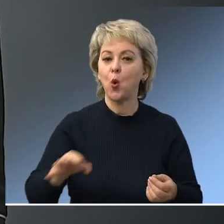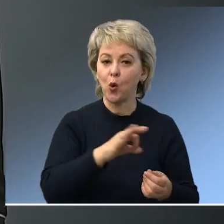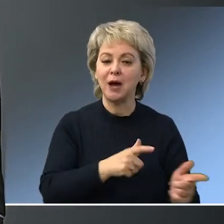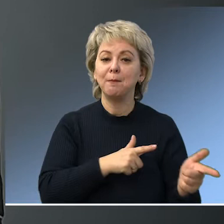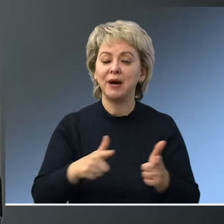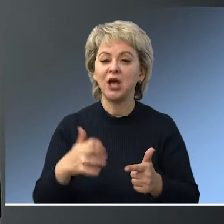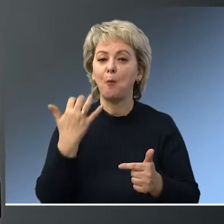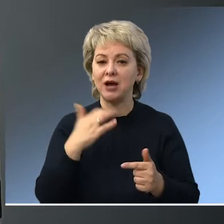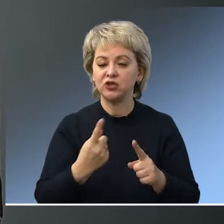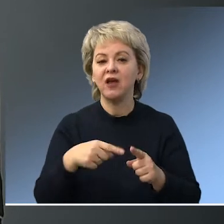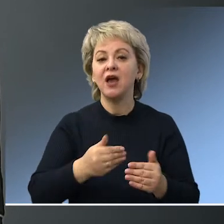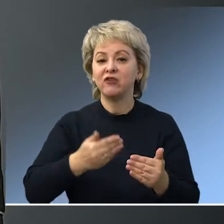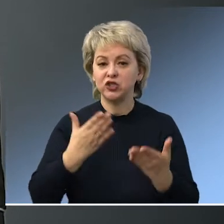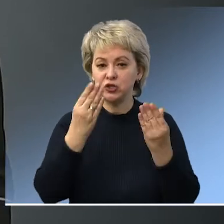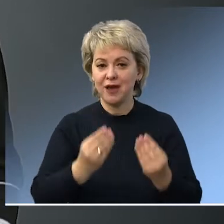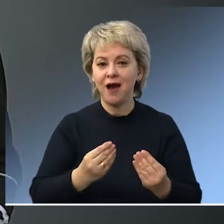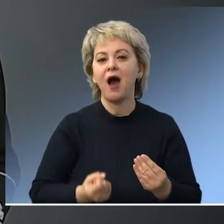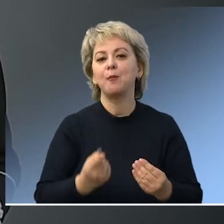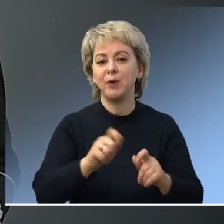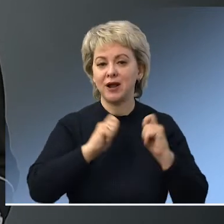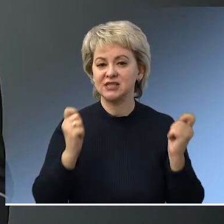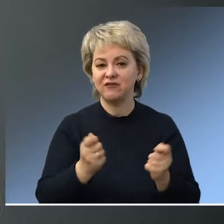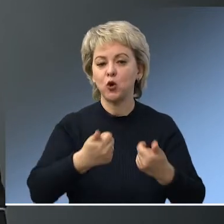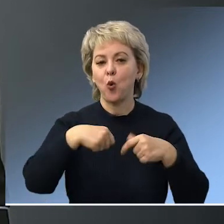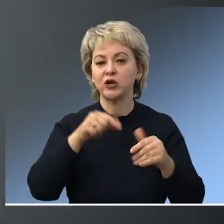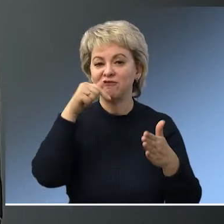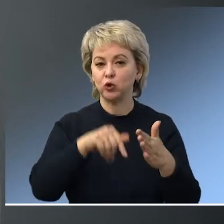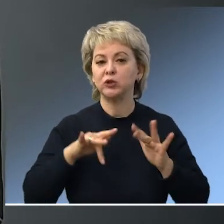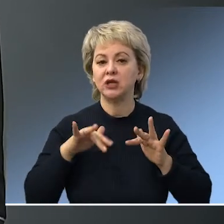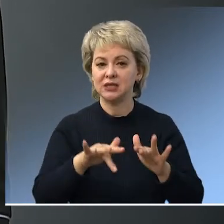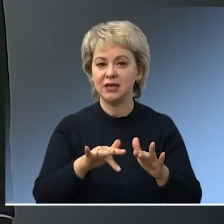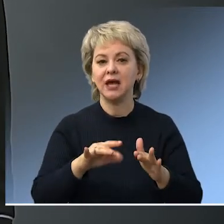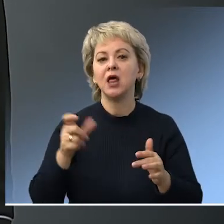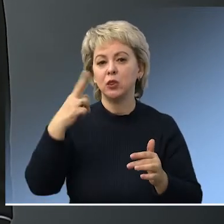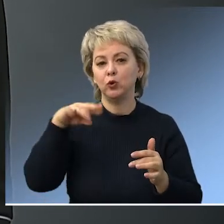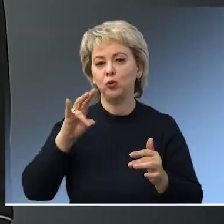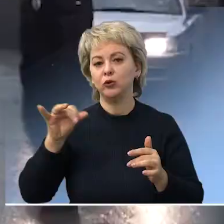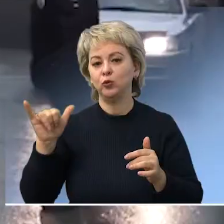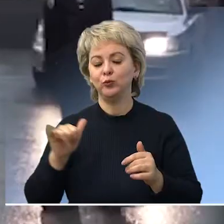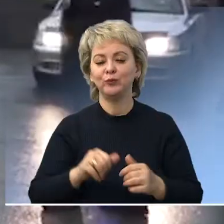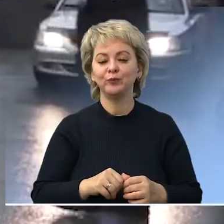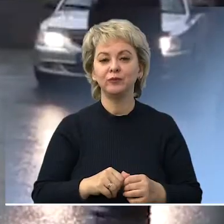области подготовили материал в канун Дня образования органов внутренних дел на Дону.